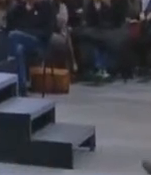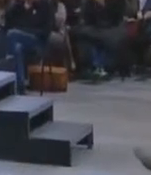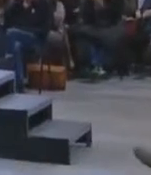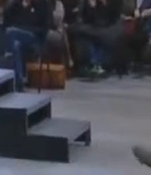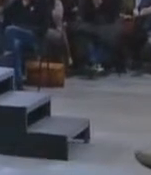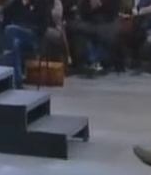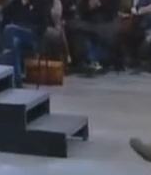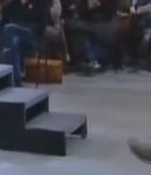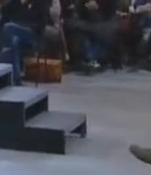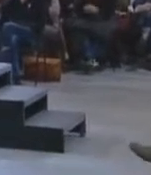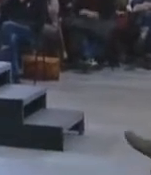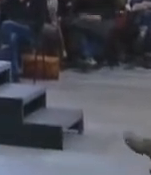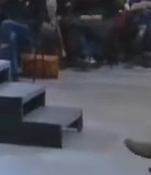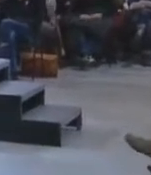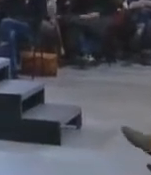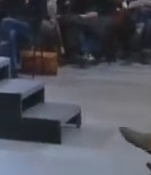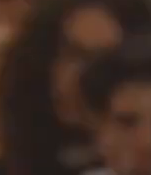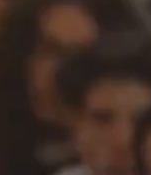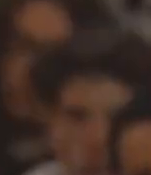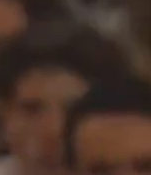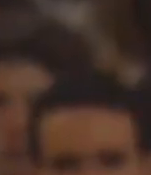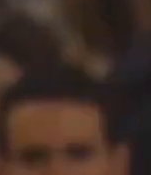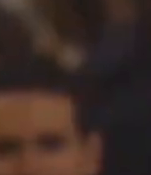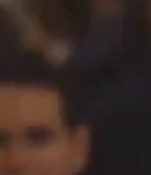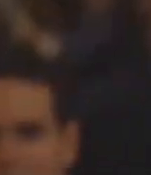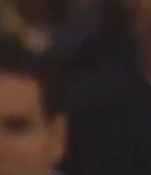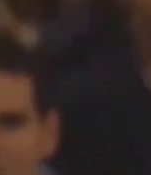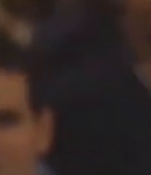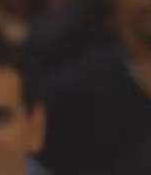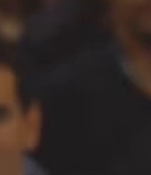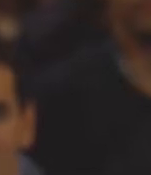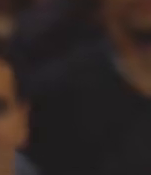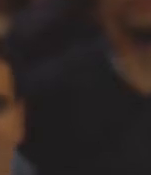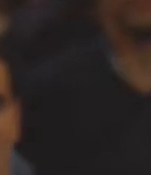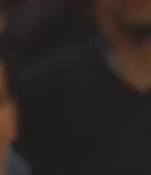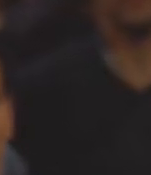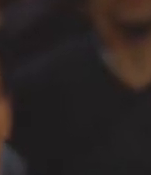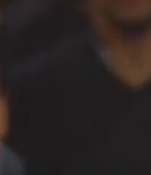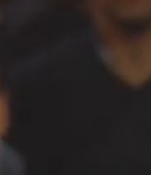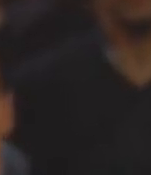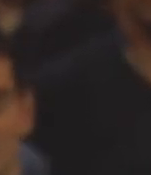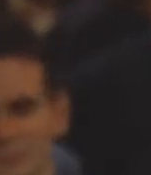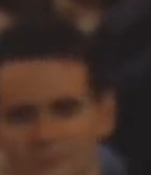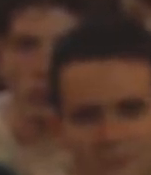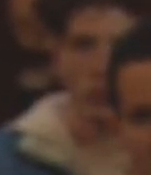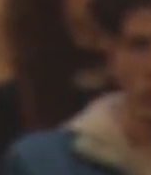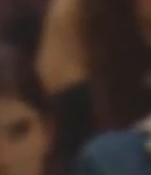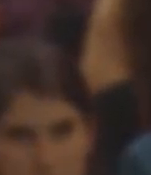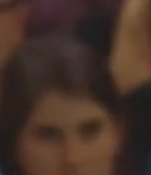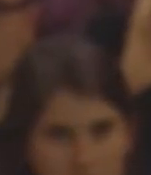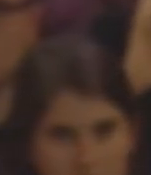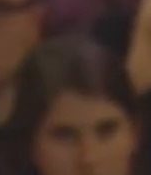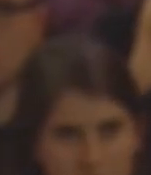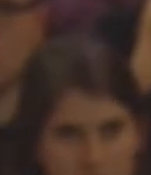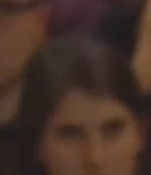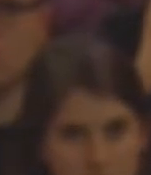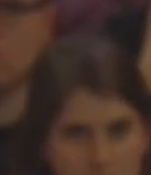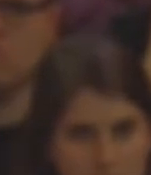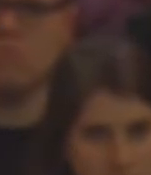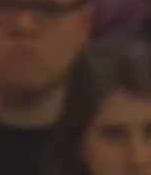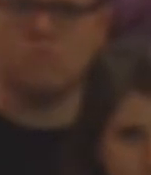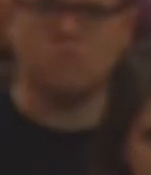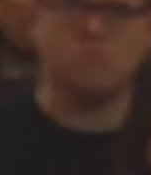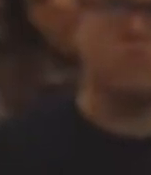Mais c'est une chose de refuser et une autre de réorganiser. Il faut réorganiser